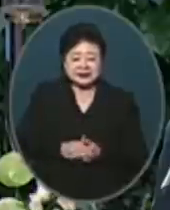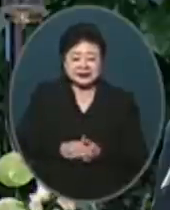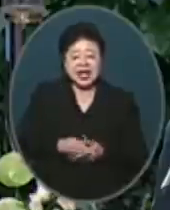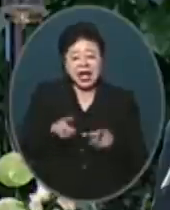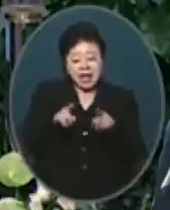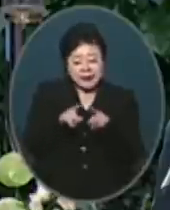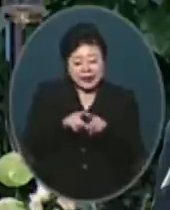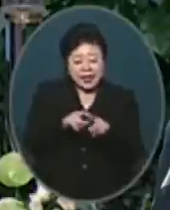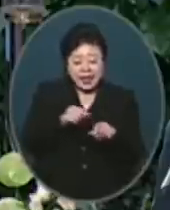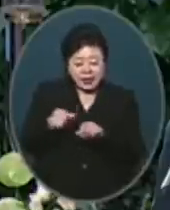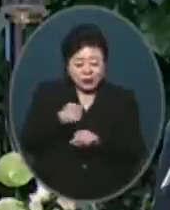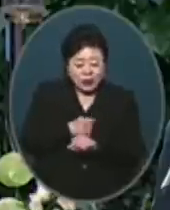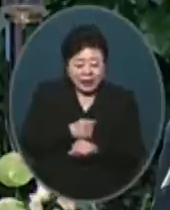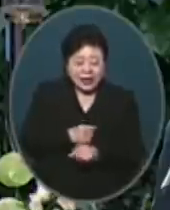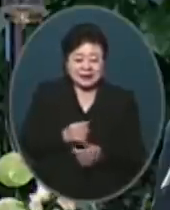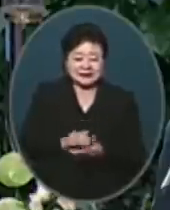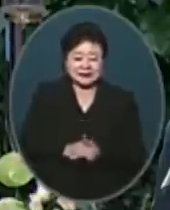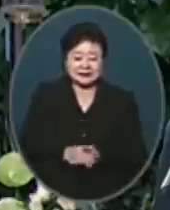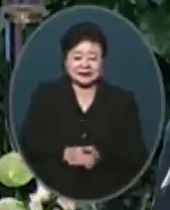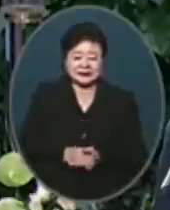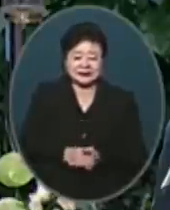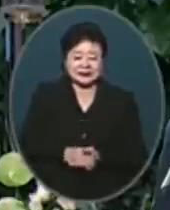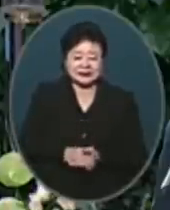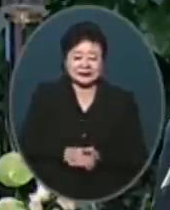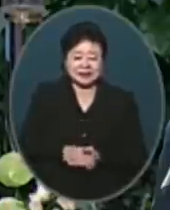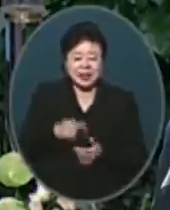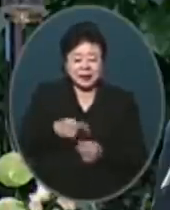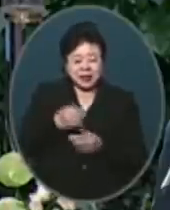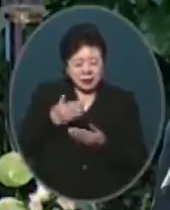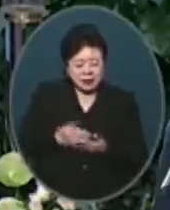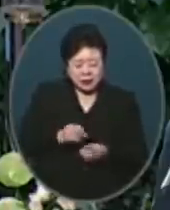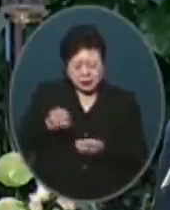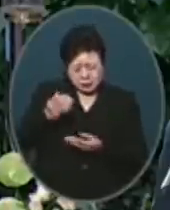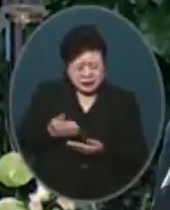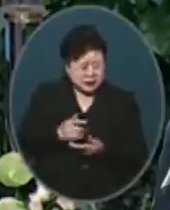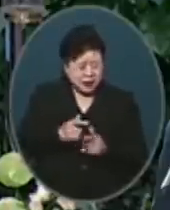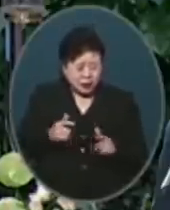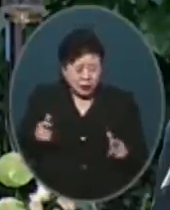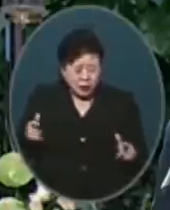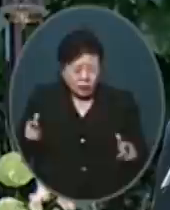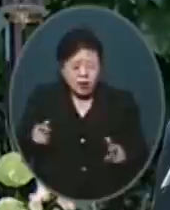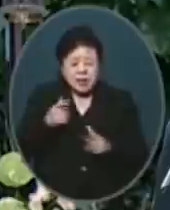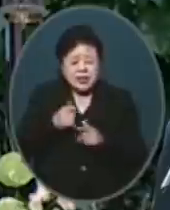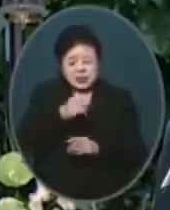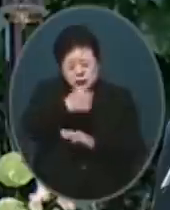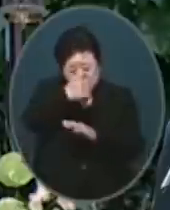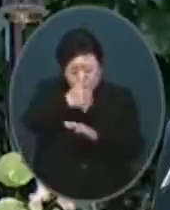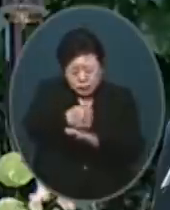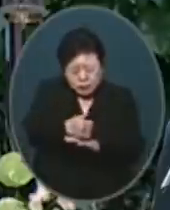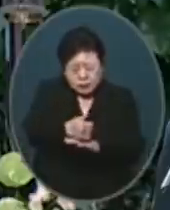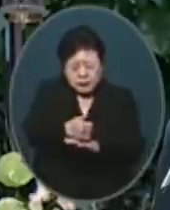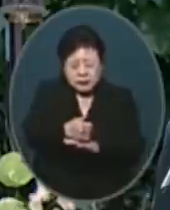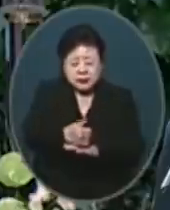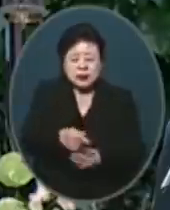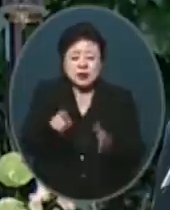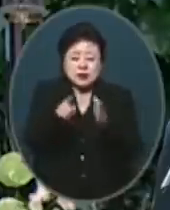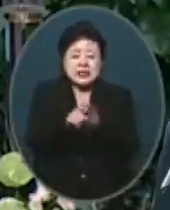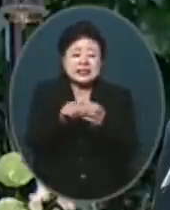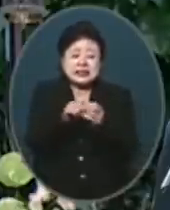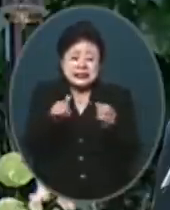예수님과 함께 행동을 하라. 박해를 받아도 버림받지 아니하며 예수 그리스도 믿는